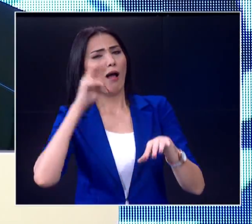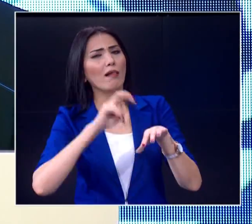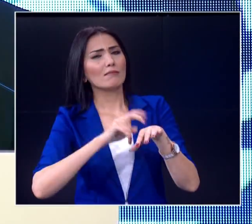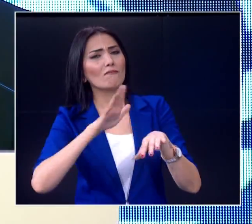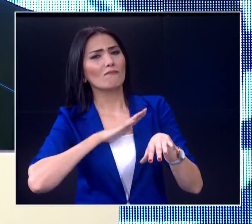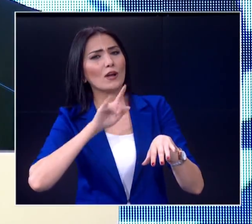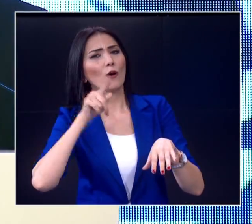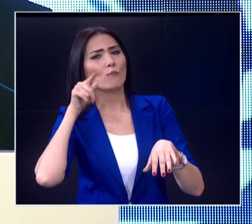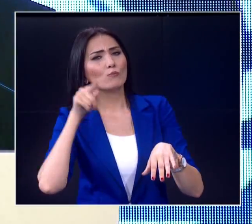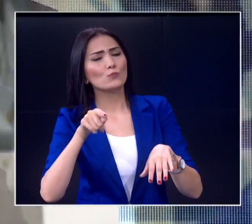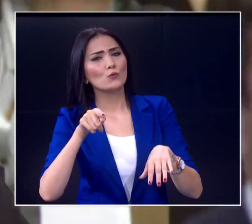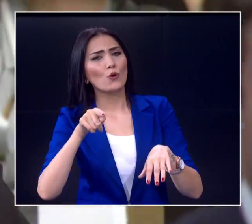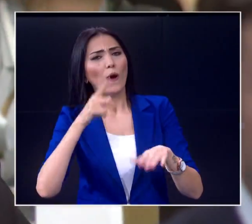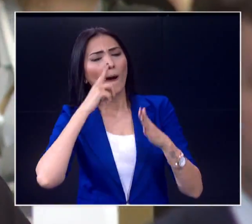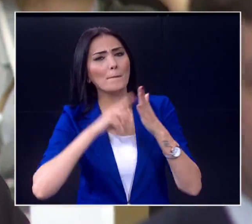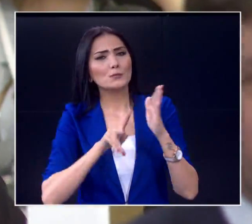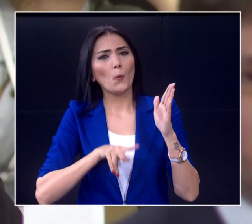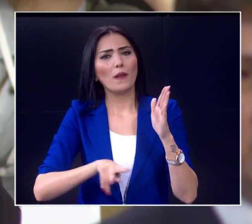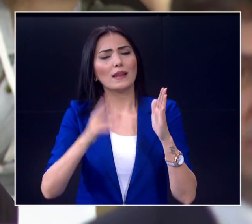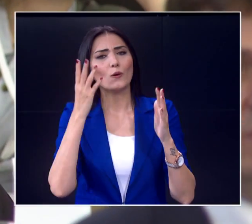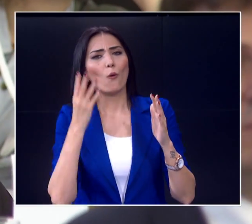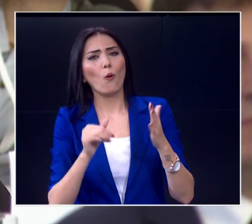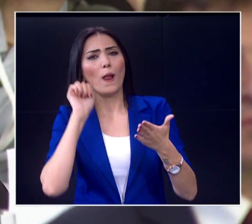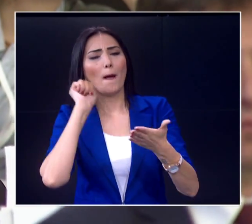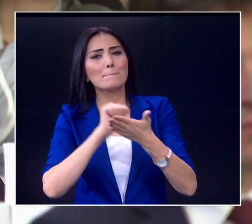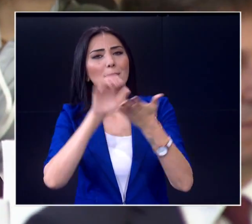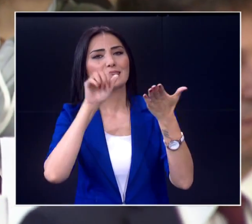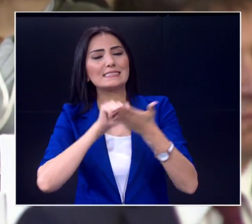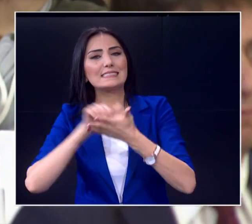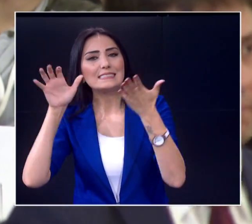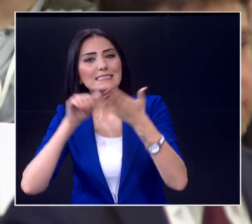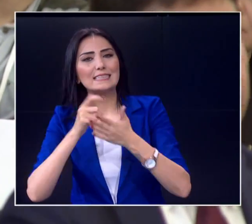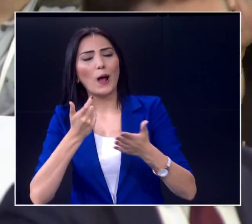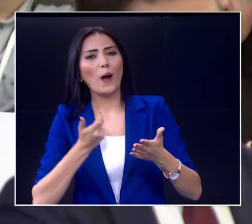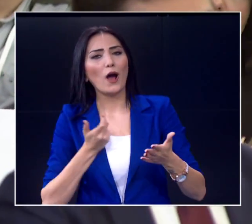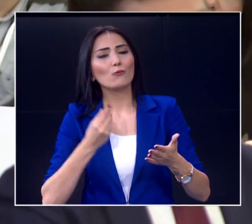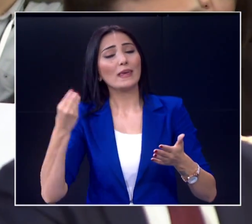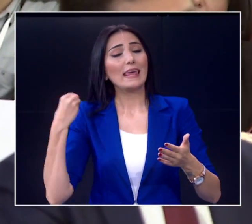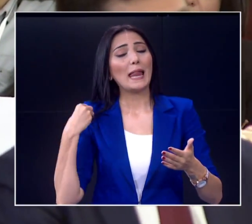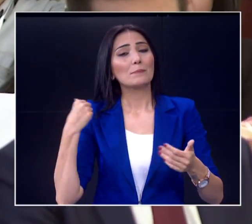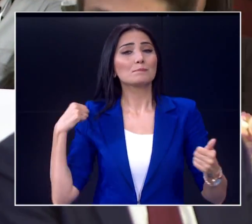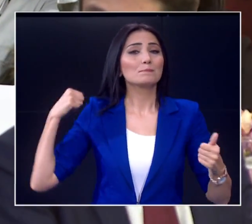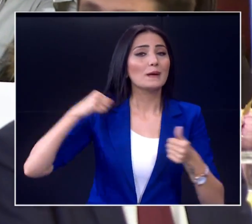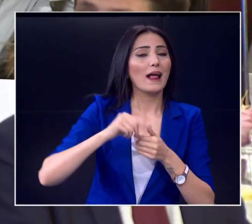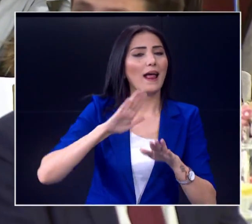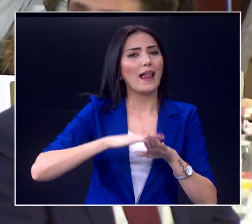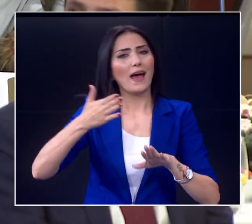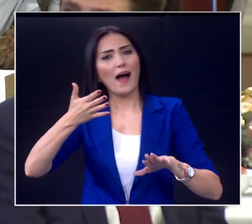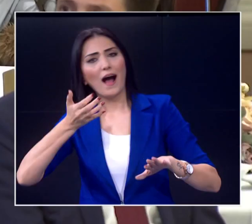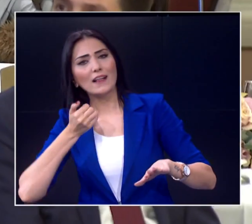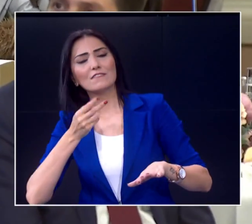Hatırlarsanız bu amaca yönelik olarak basın kanununu yeni baştan ele aldık